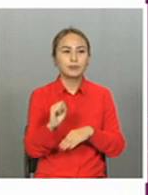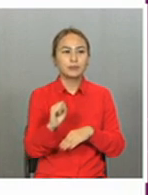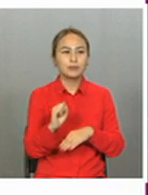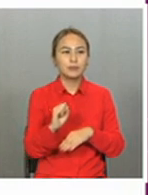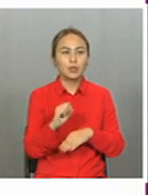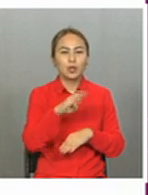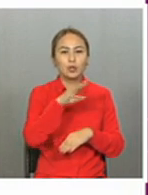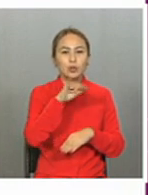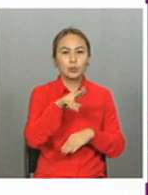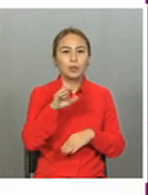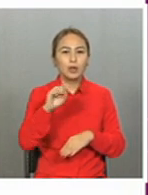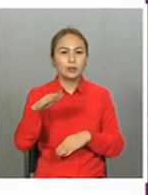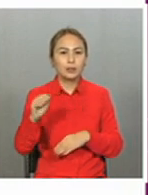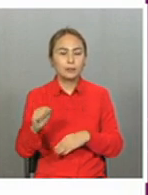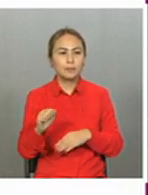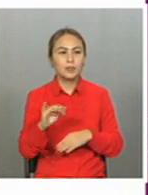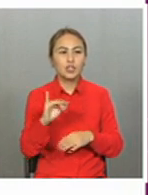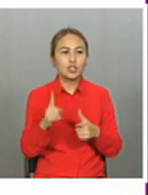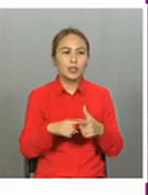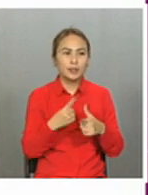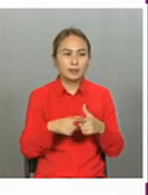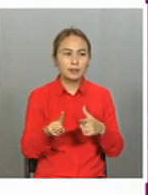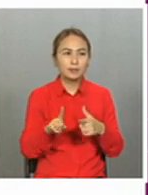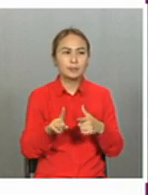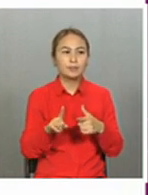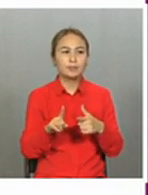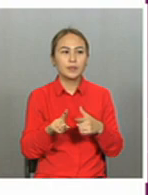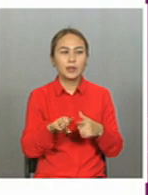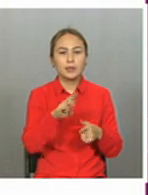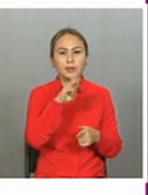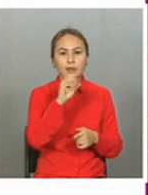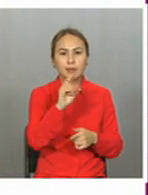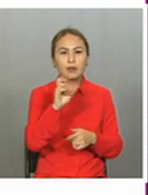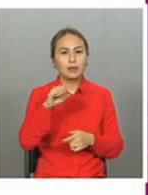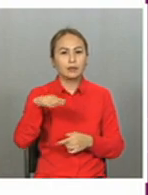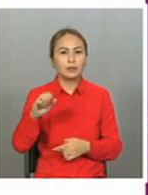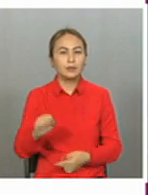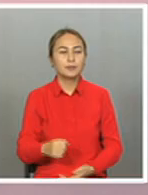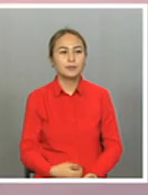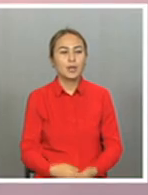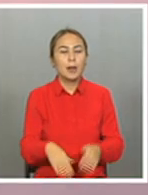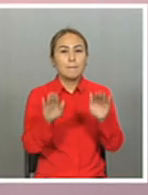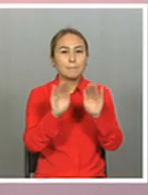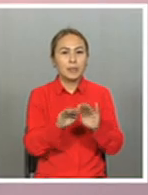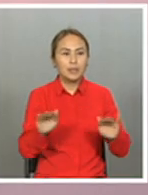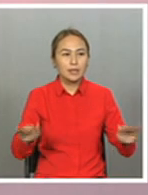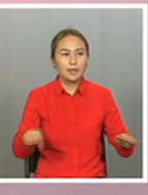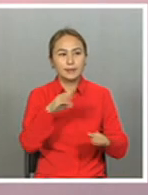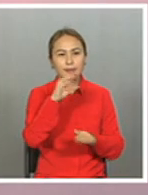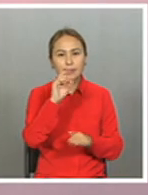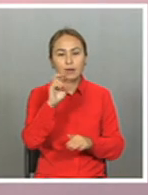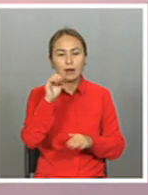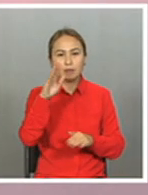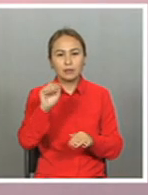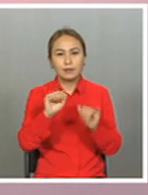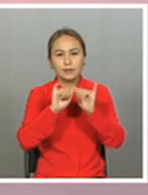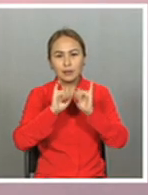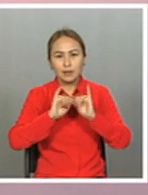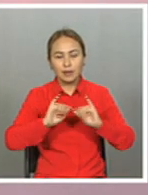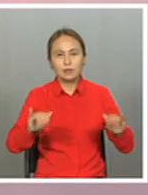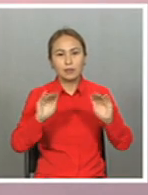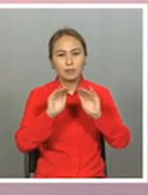түп ата, және тегі ата. Балалар, тегі атадан тараған